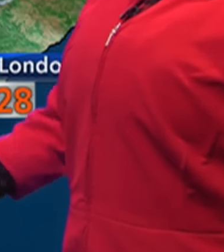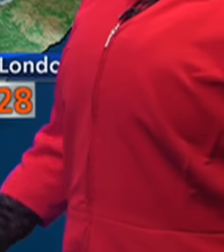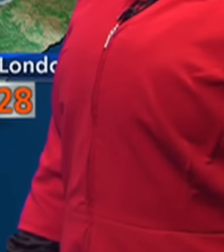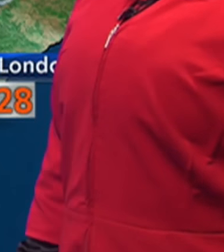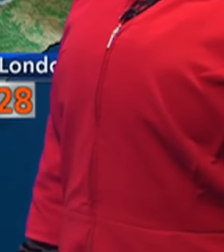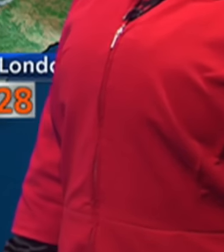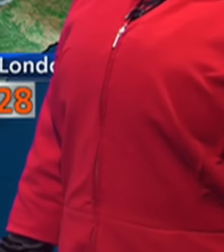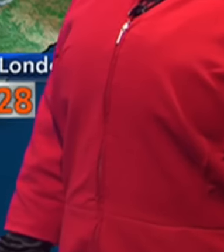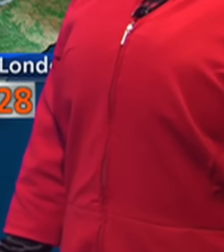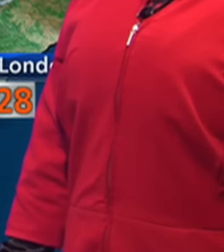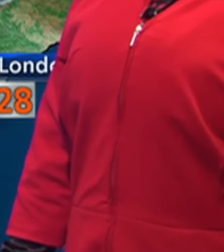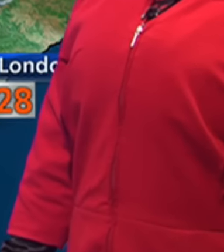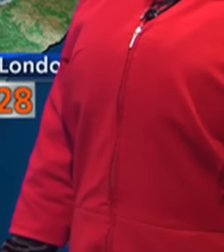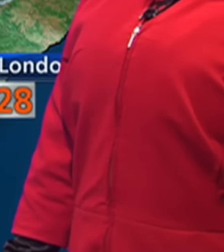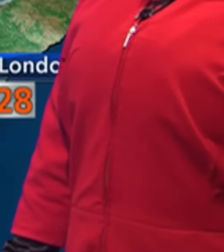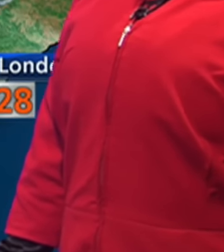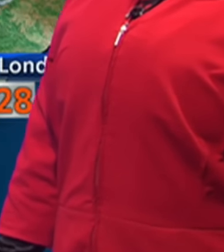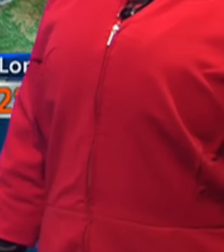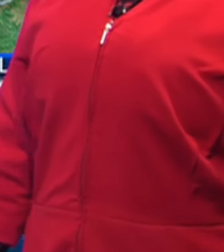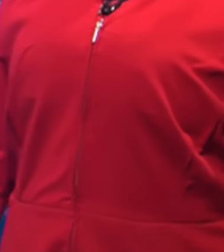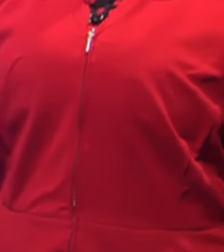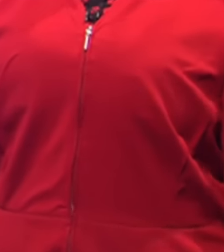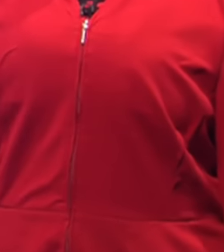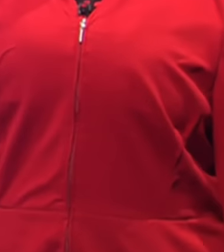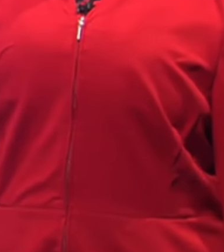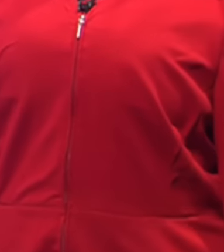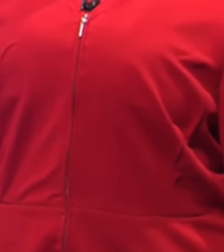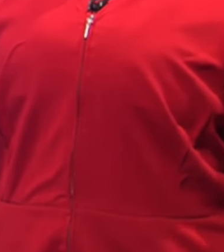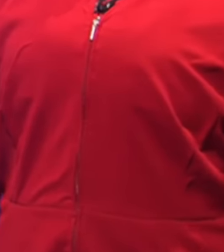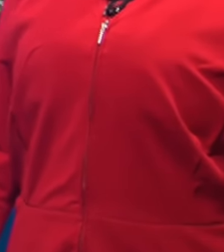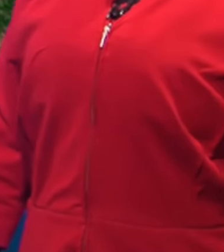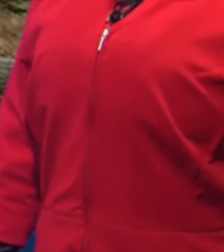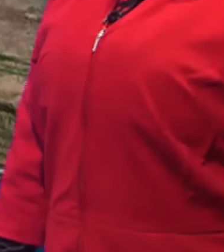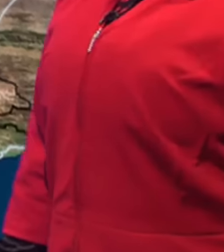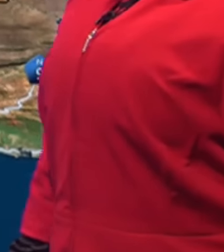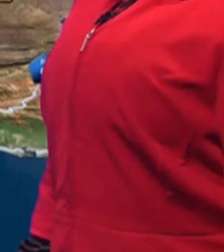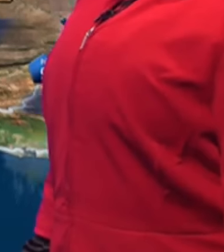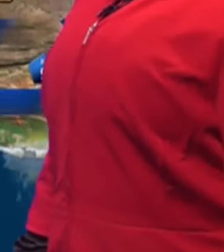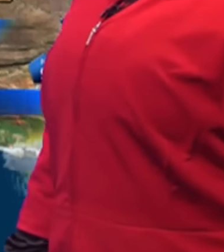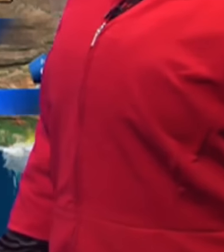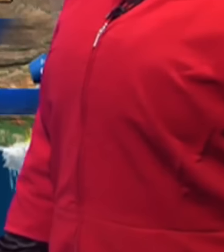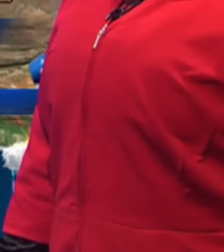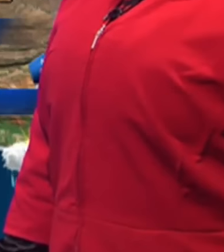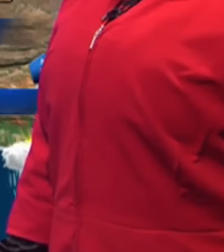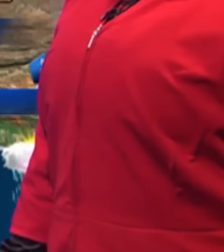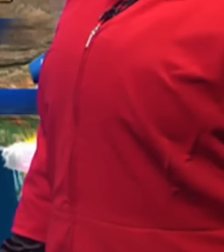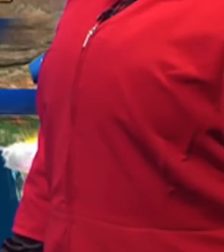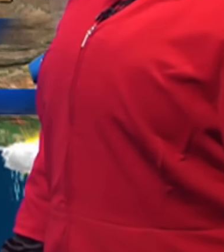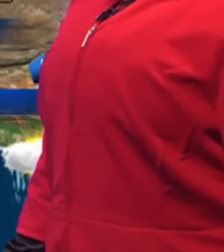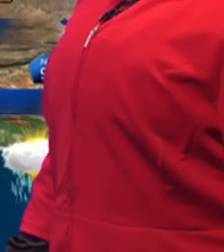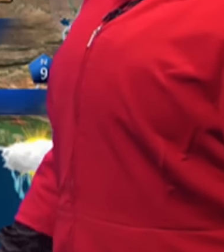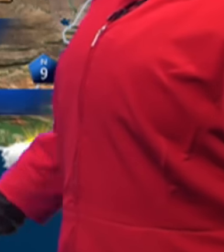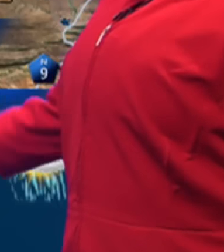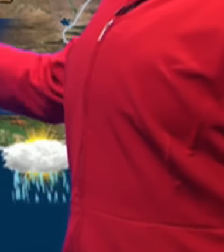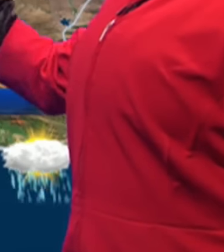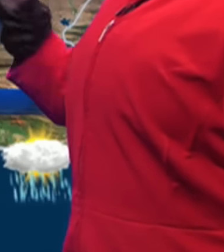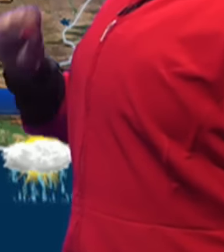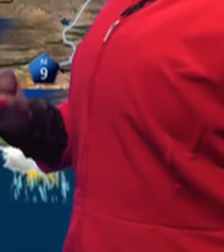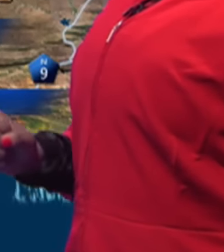ga re lebelela gona Komane ka tše masometharo tee go tla be go ntše go fiša le gona Qebege ka tše masomepedi seswai go Western Cape go la go sasa re sa boletše